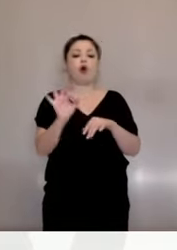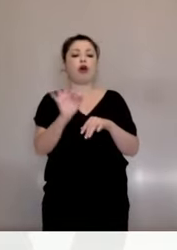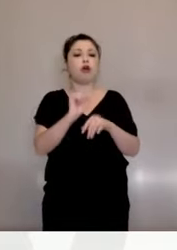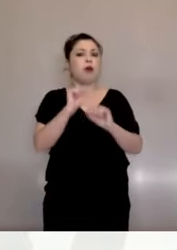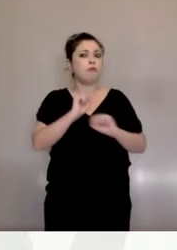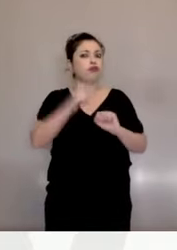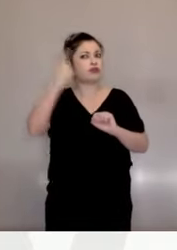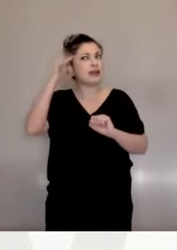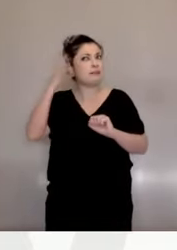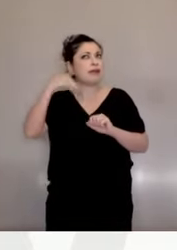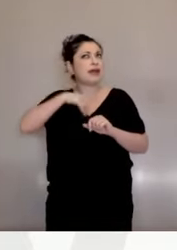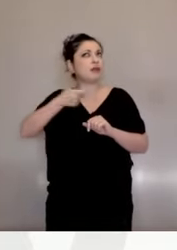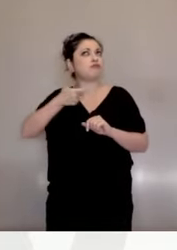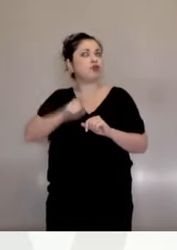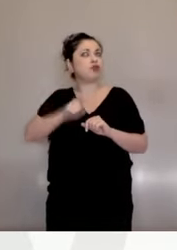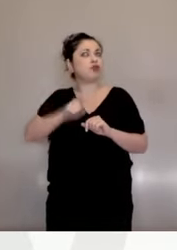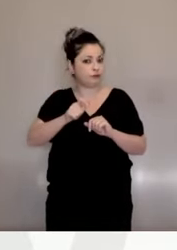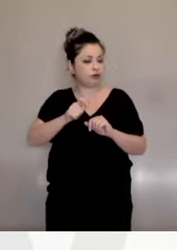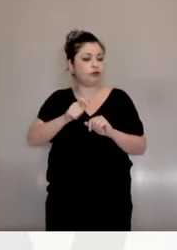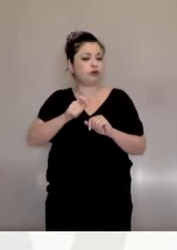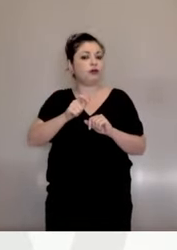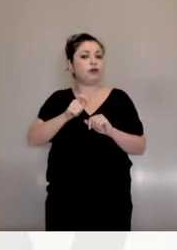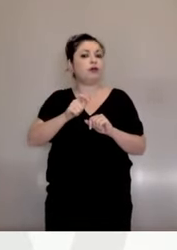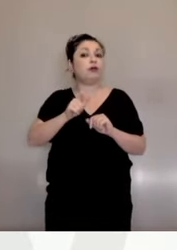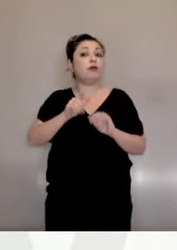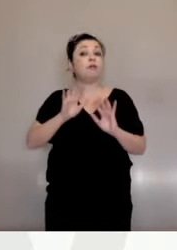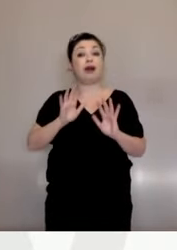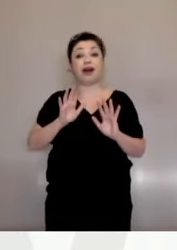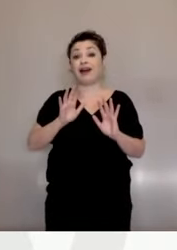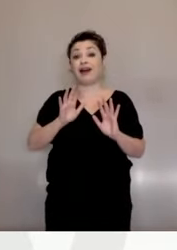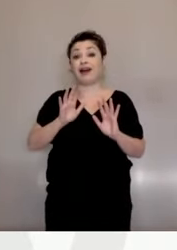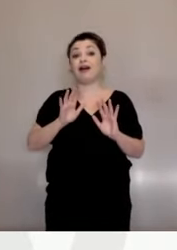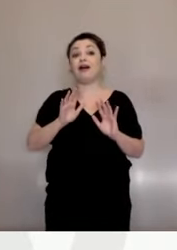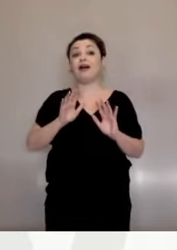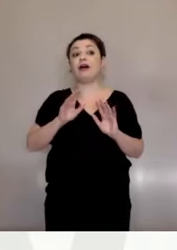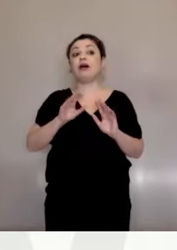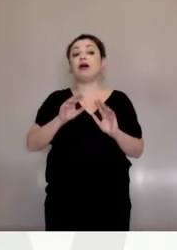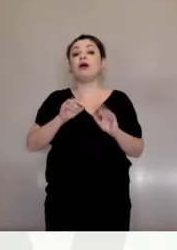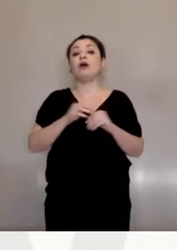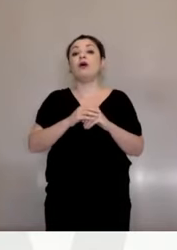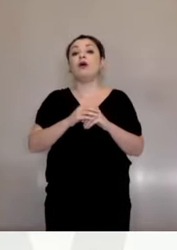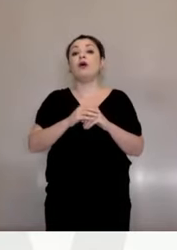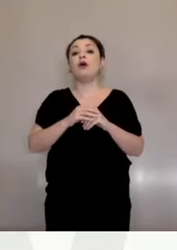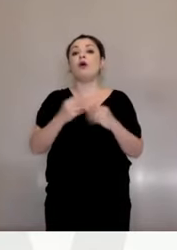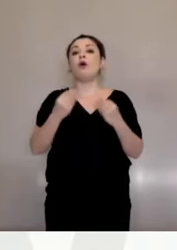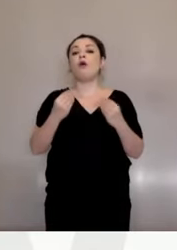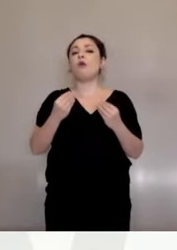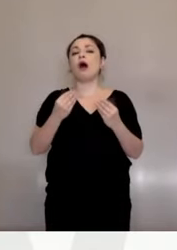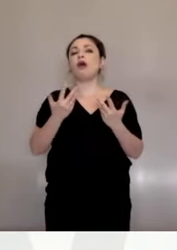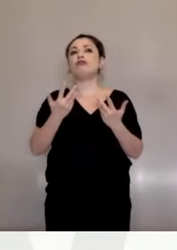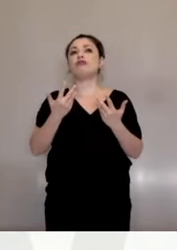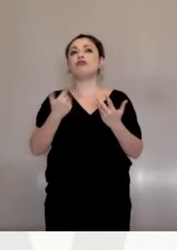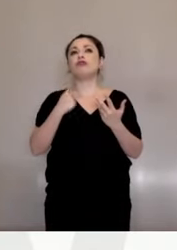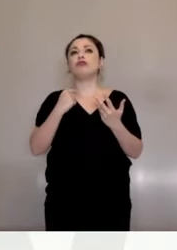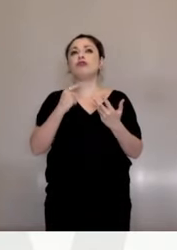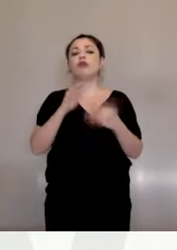Ma quando si tratta non di fare una scelta,